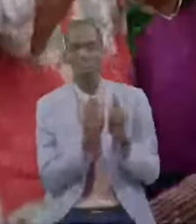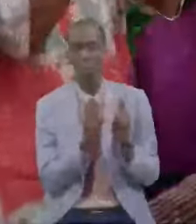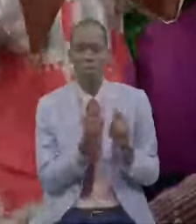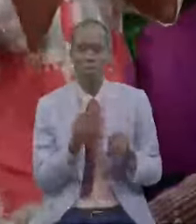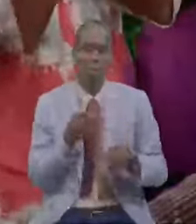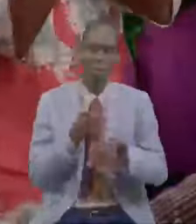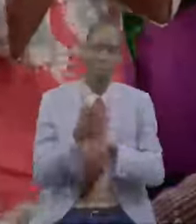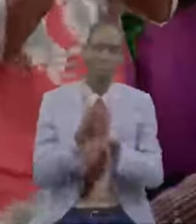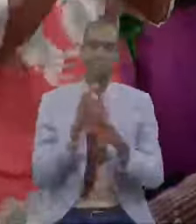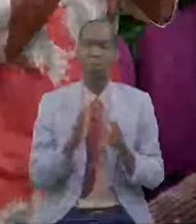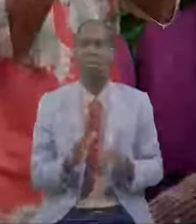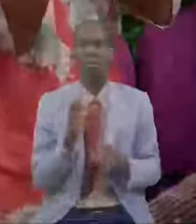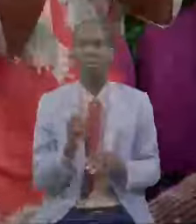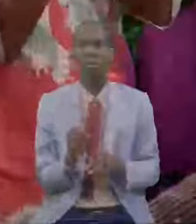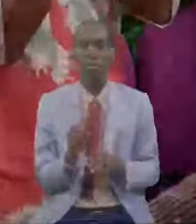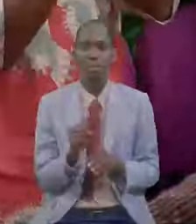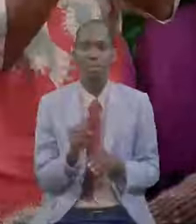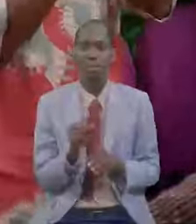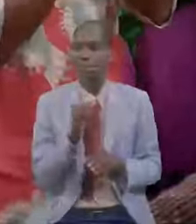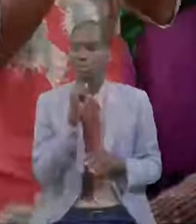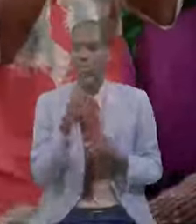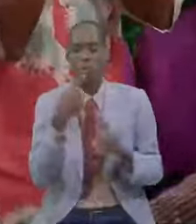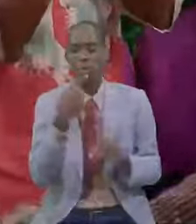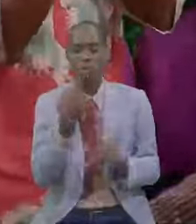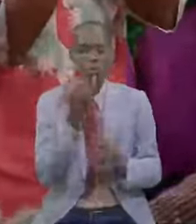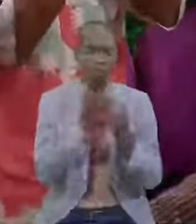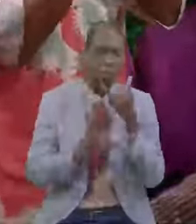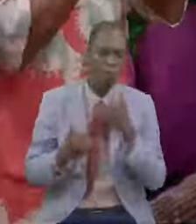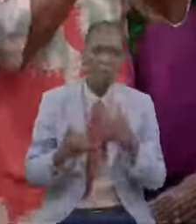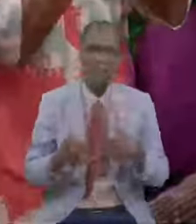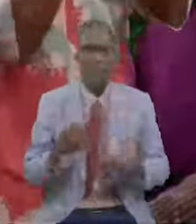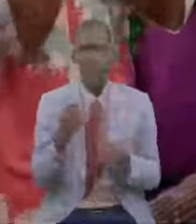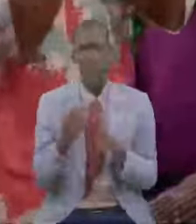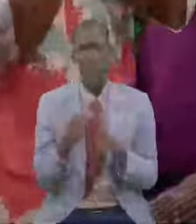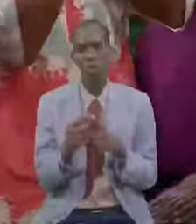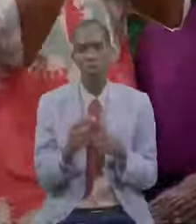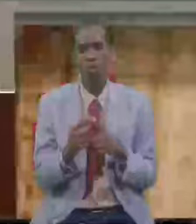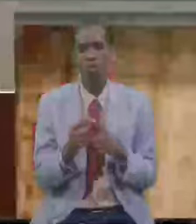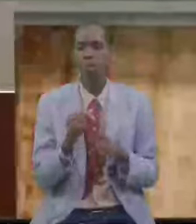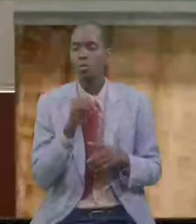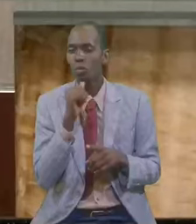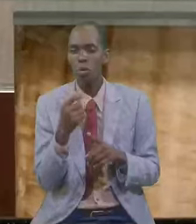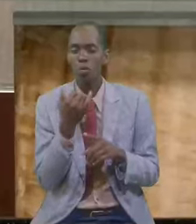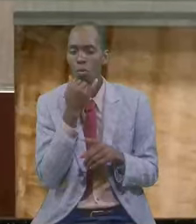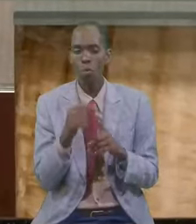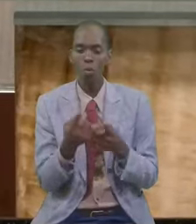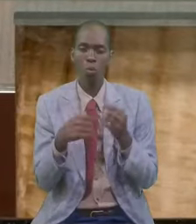de calomnie, pas de parole de corruption de votre bouche.